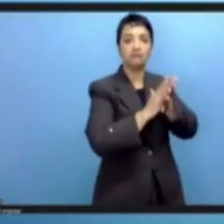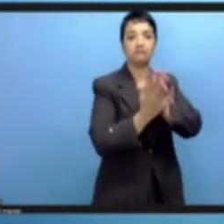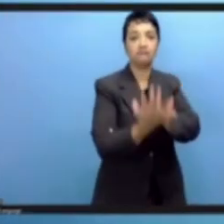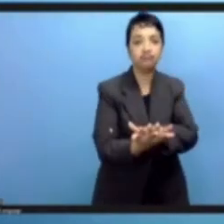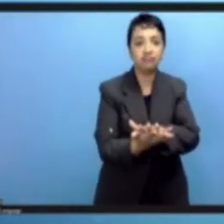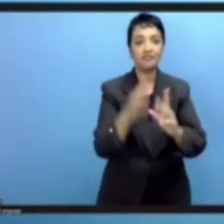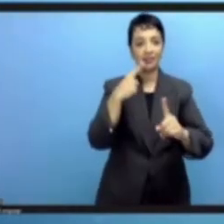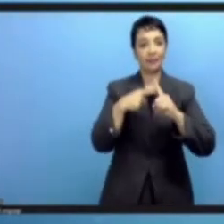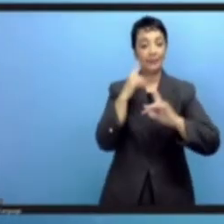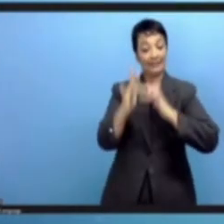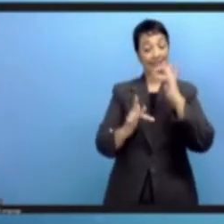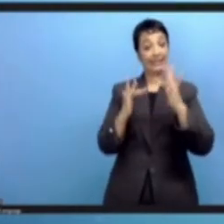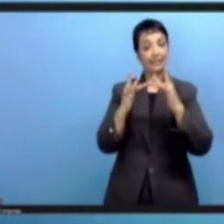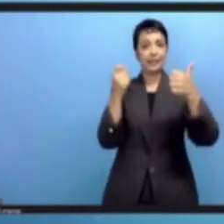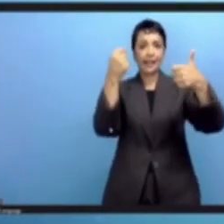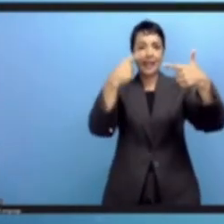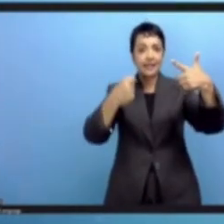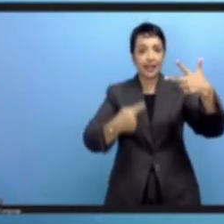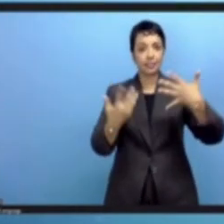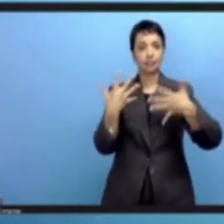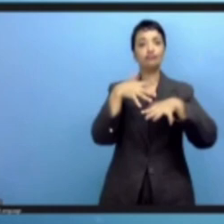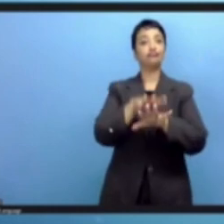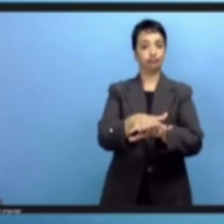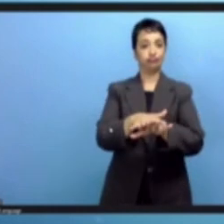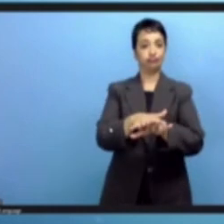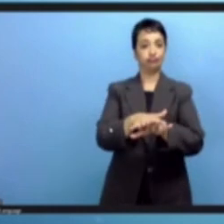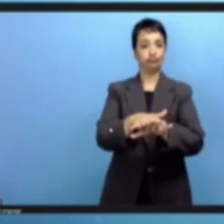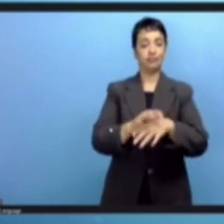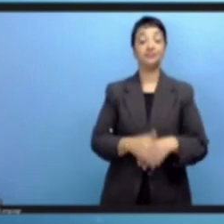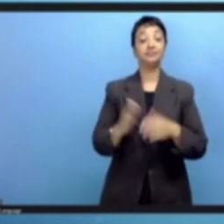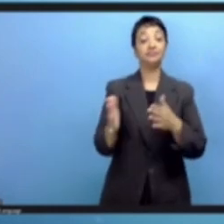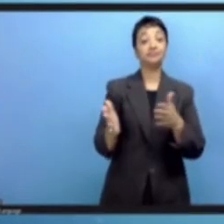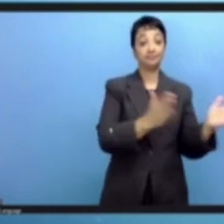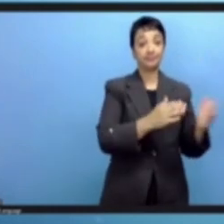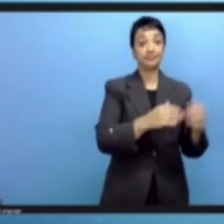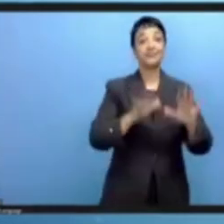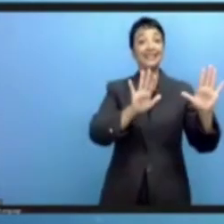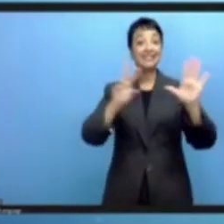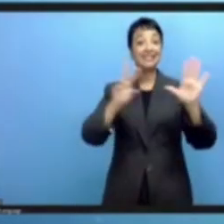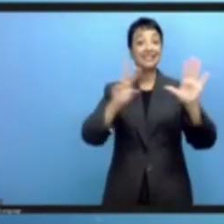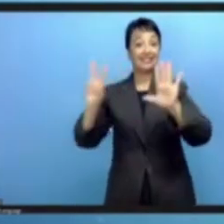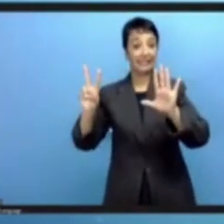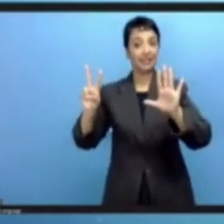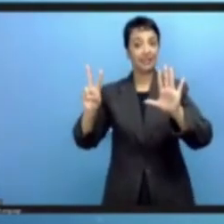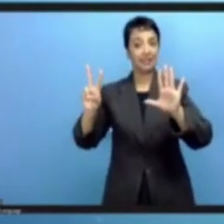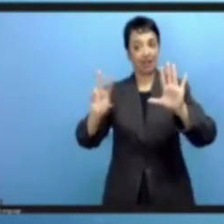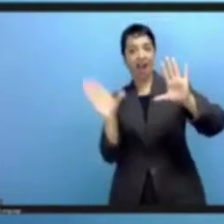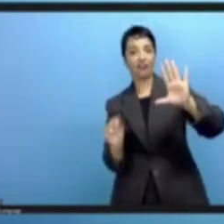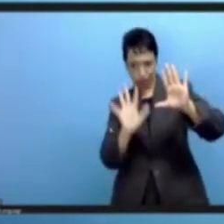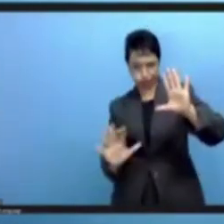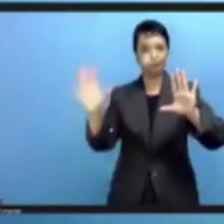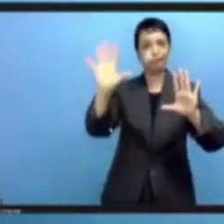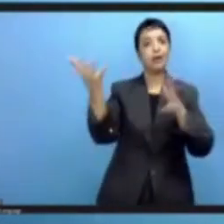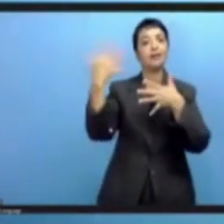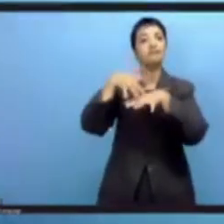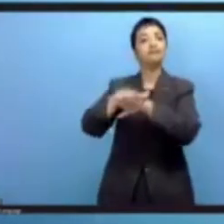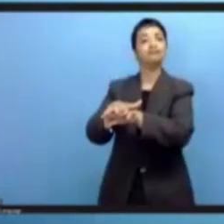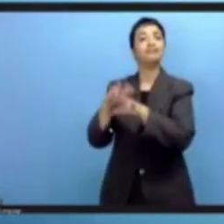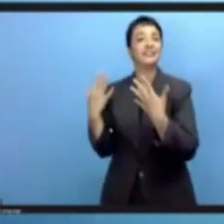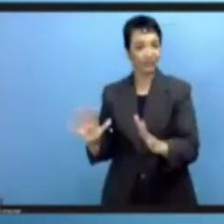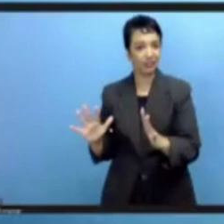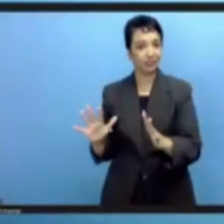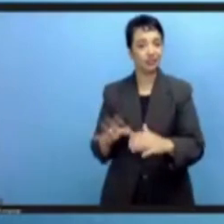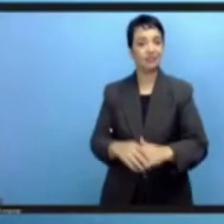de l'UNESCO a été largement utilisé, un autre grand plaisir 17 sur les 44